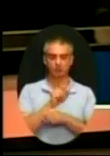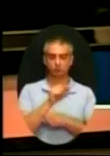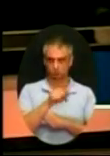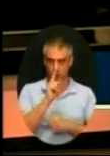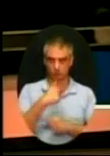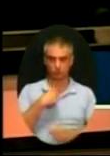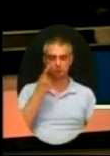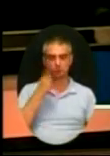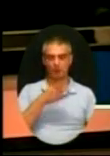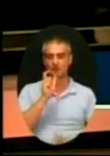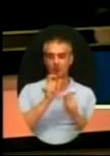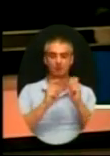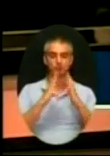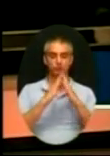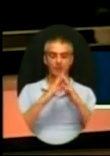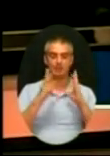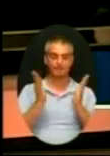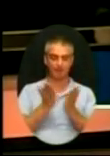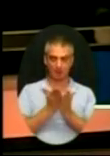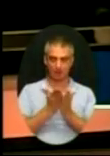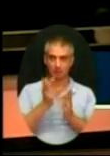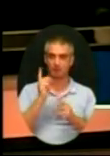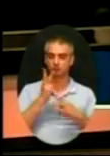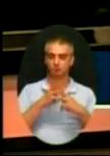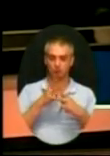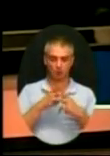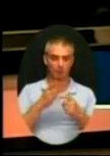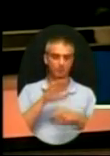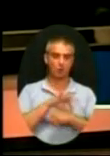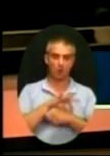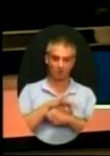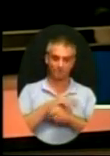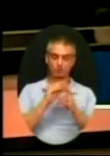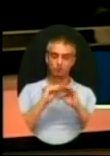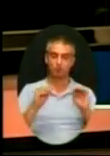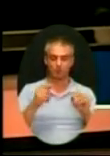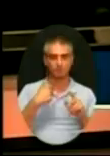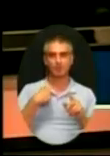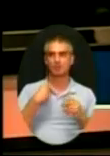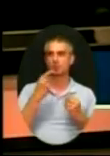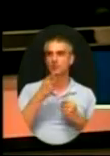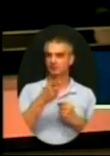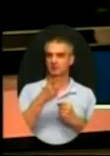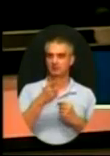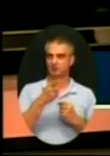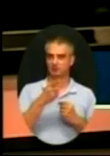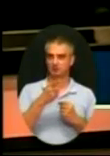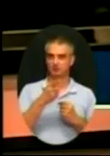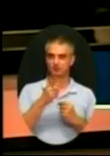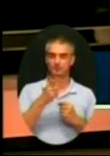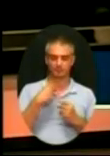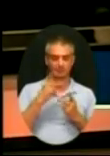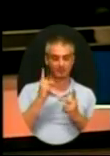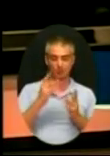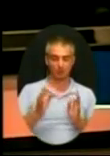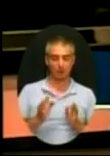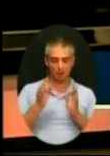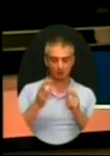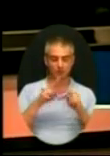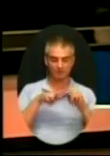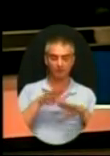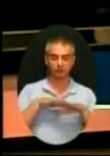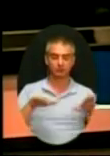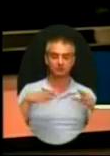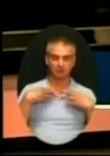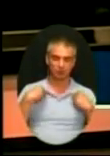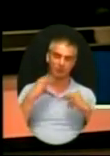עליו, יש לנו מחויבות גם לתושבי אילת, נוסעים חולים, נוסעים רופאים, נוסעים הורים. אנחנו את הדבר הזה, שאם נוכל לדחות ולהשאיר את